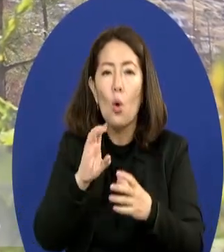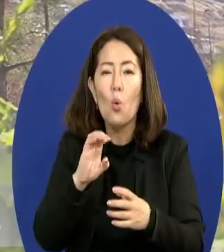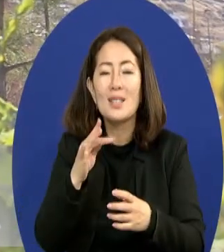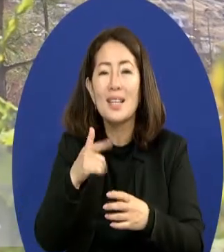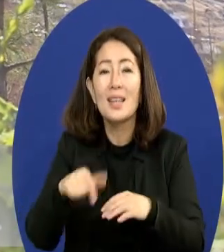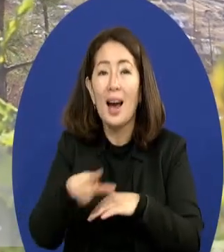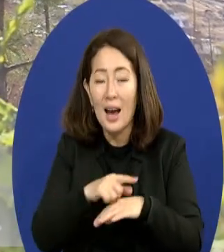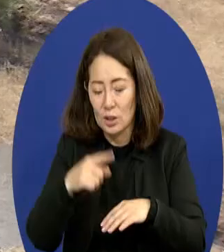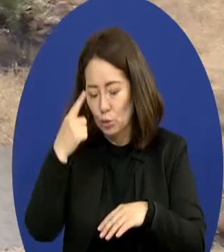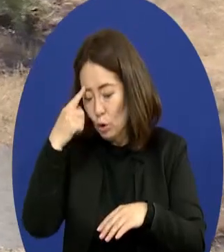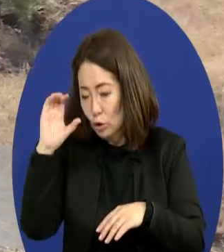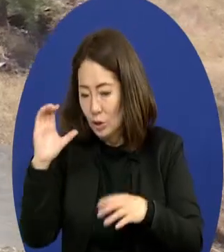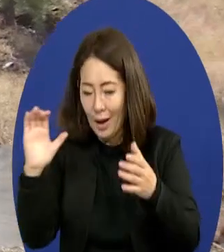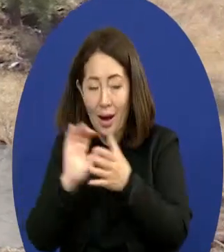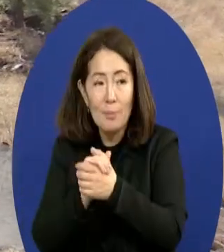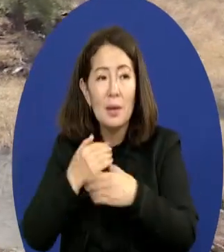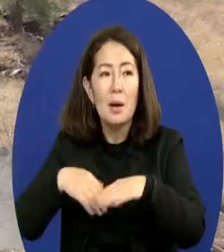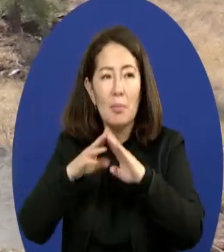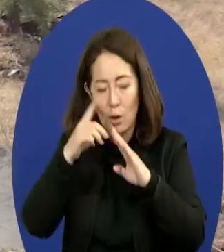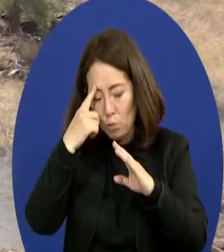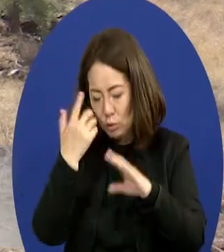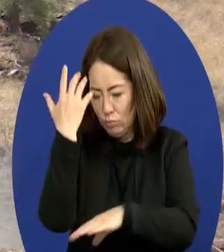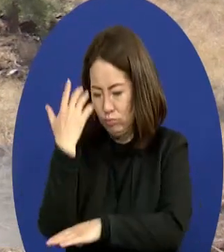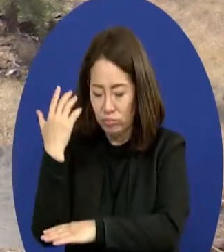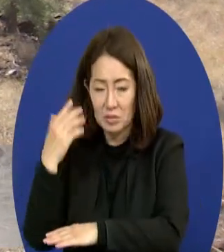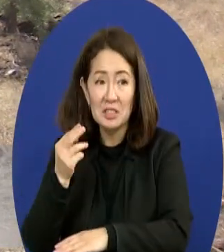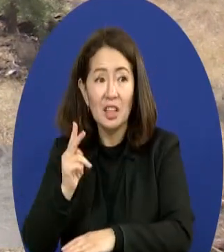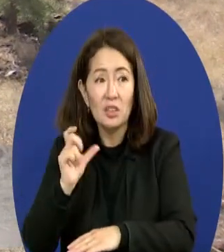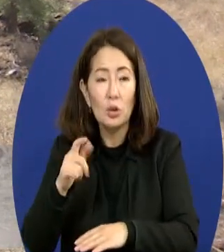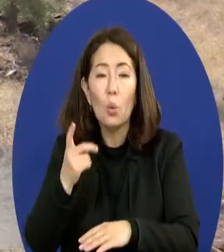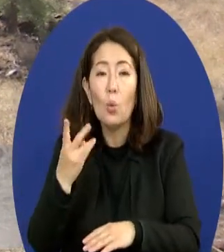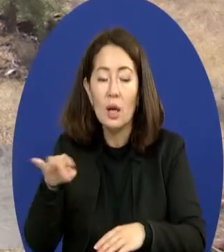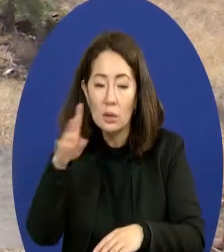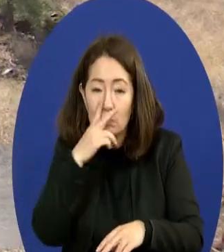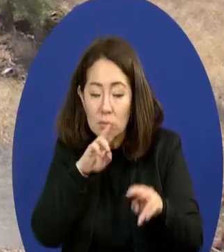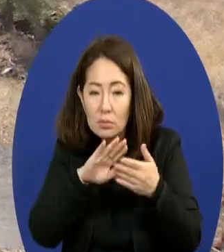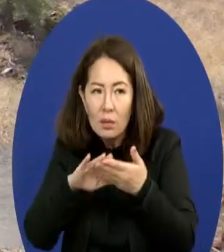Монгол солонгосчуудын хамтарч байгуулсан мод үржүүлгийн цэцэрлэгт хүрээлэнтэй танилцсан юм аа.